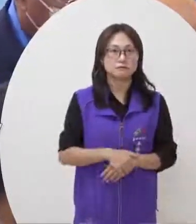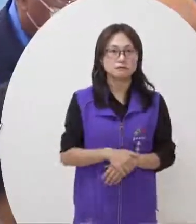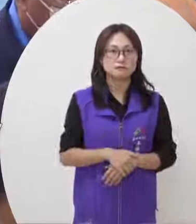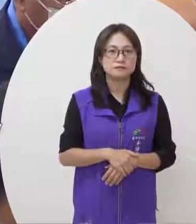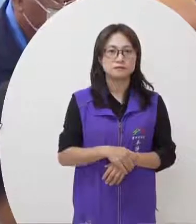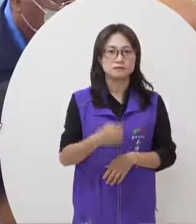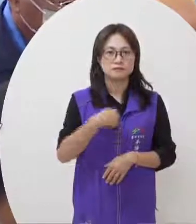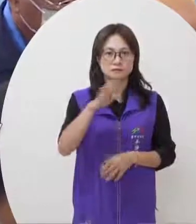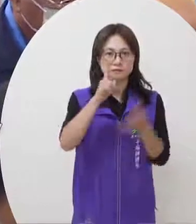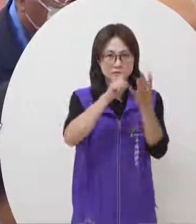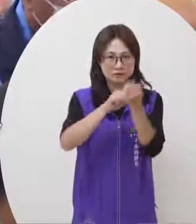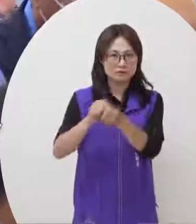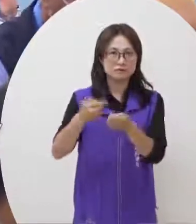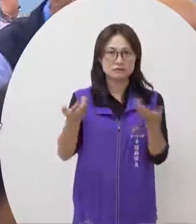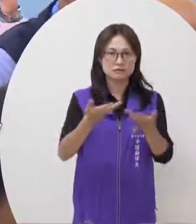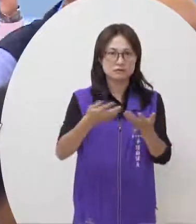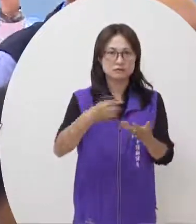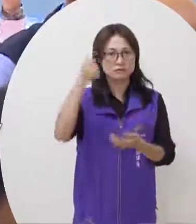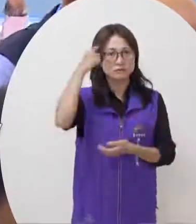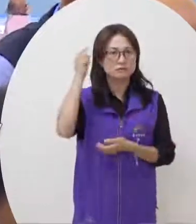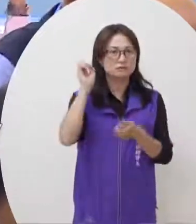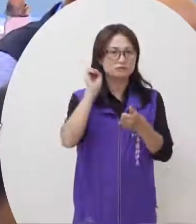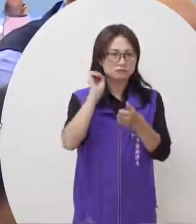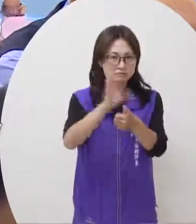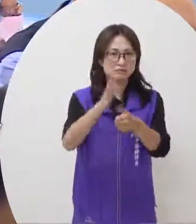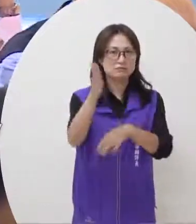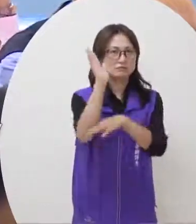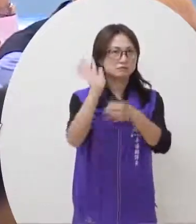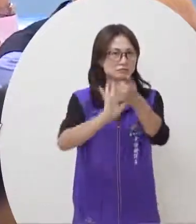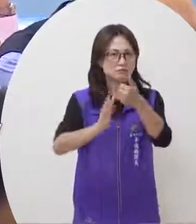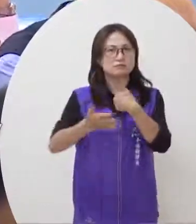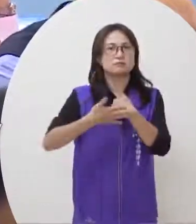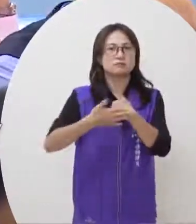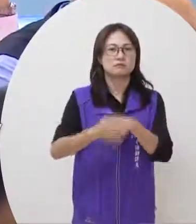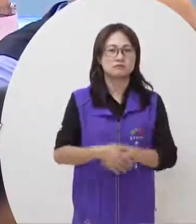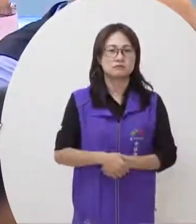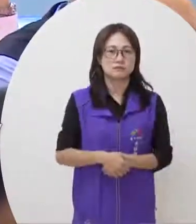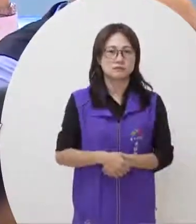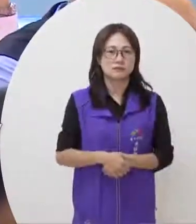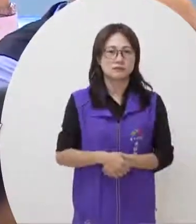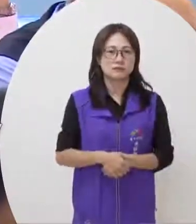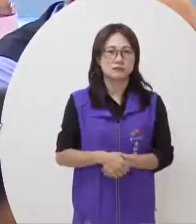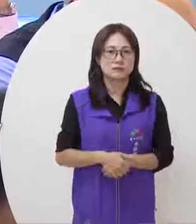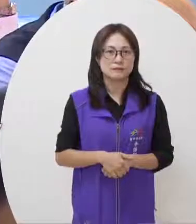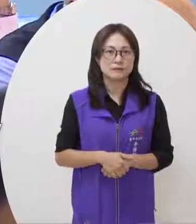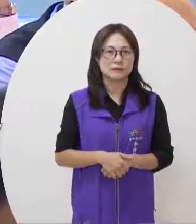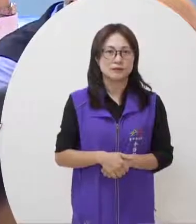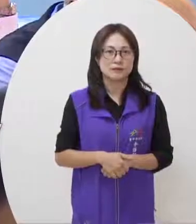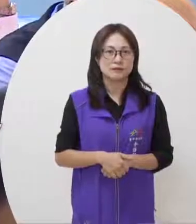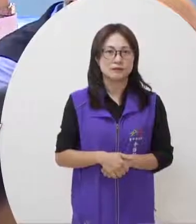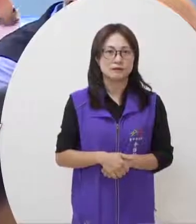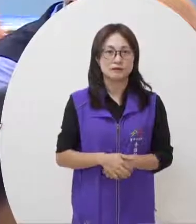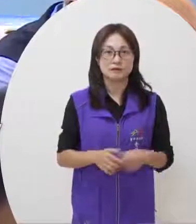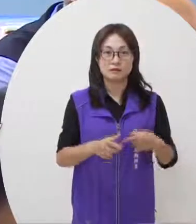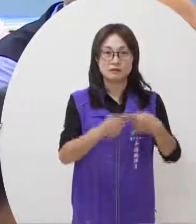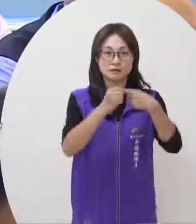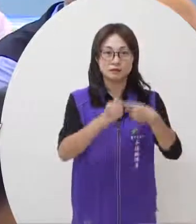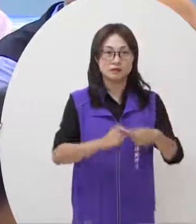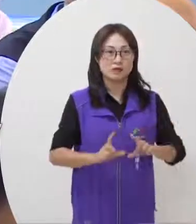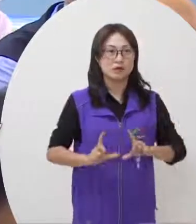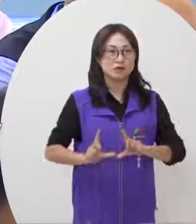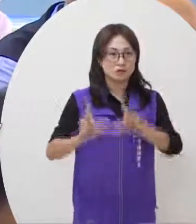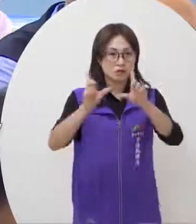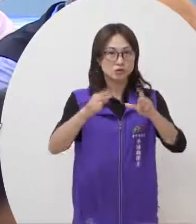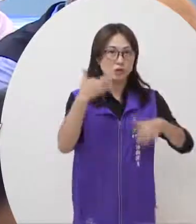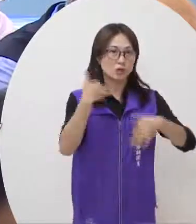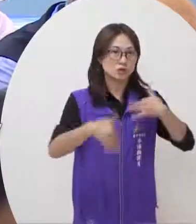要请吼咱各局处的吼帮忙一下啦经费不会很多第一个东新路